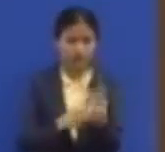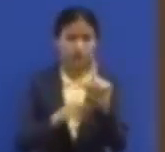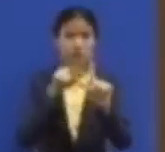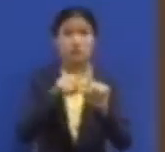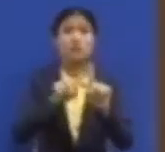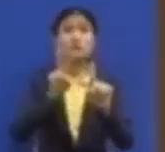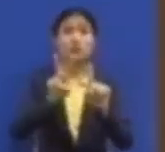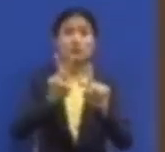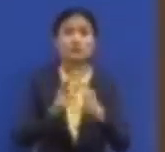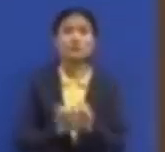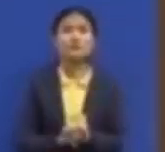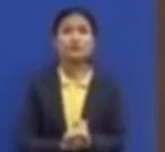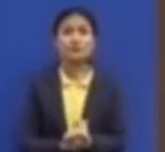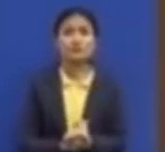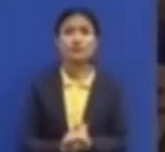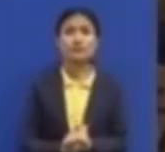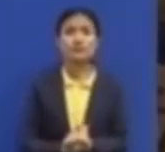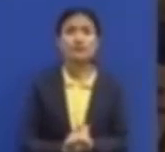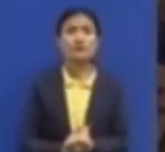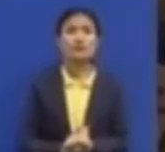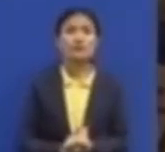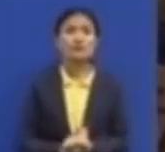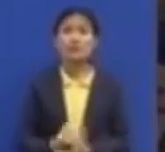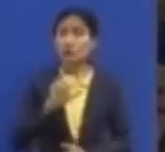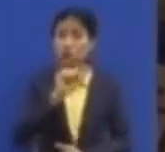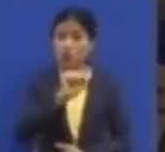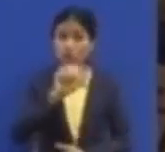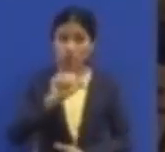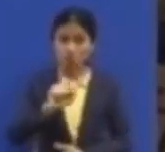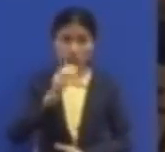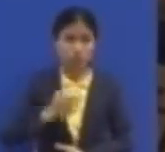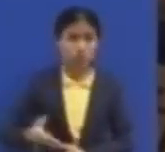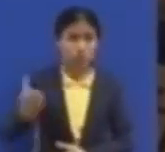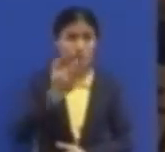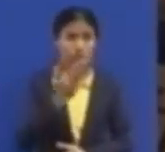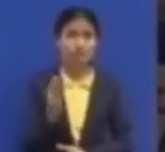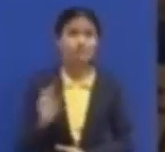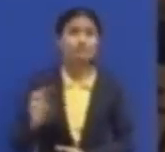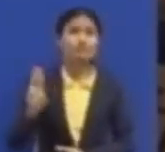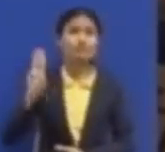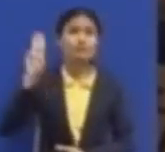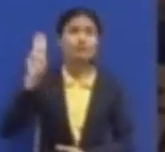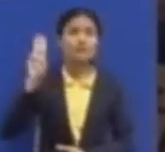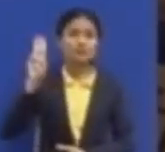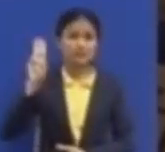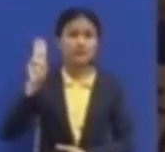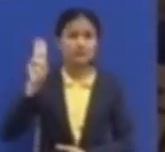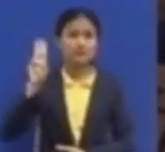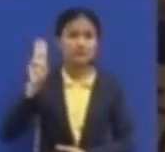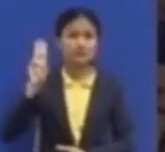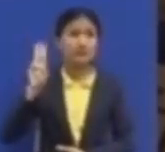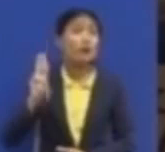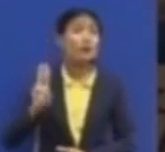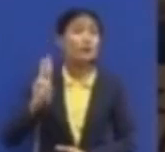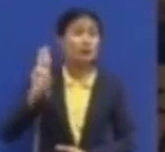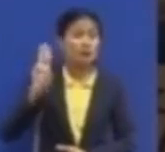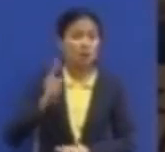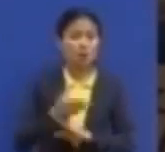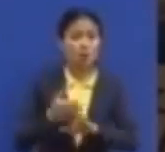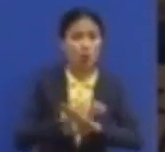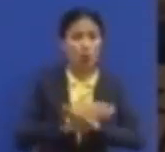สมาชิกสภาผู้แทนราษฎรปฏิญาณตนในที่ประชุมก่อนเข้ารับหน้าที่ตามมาตร